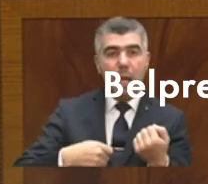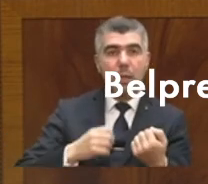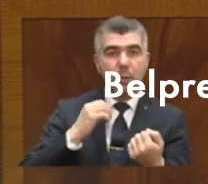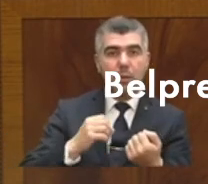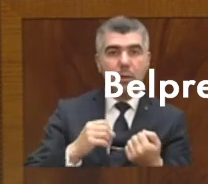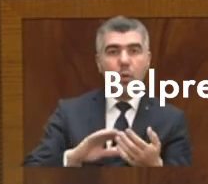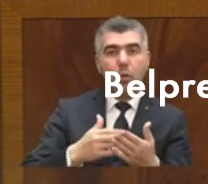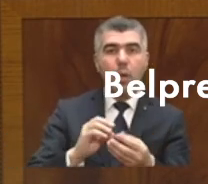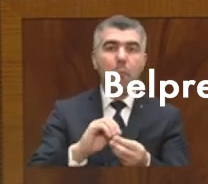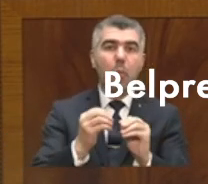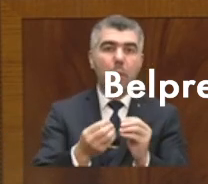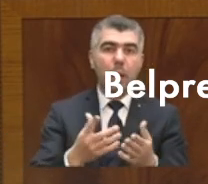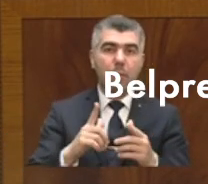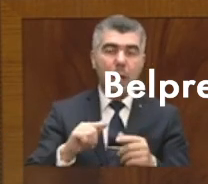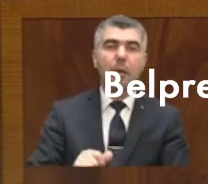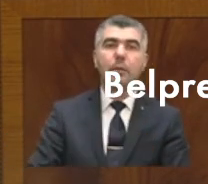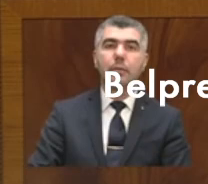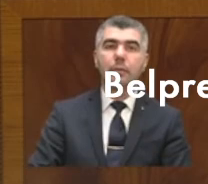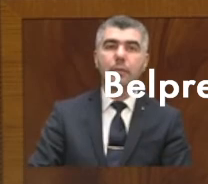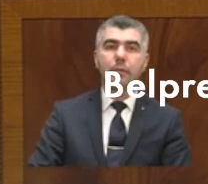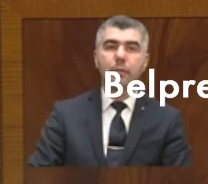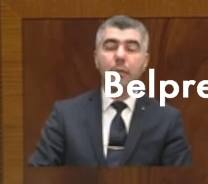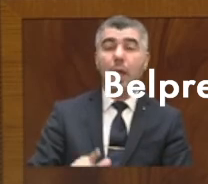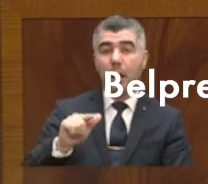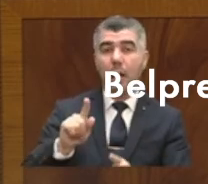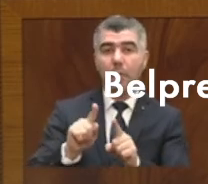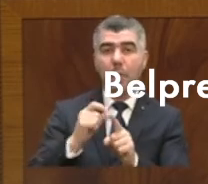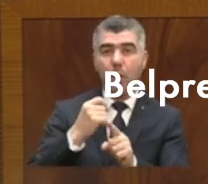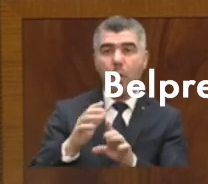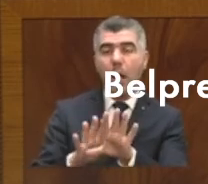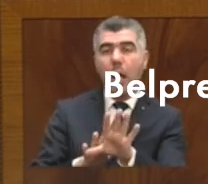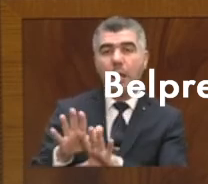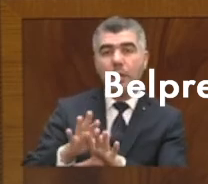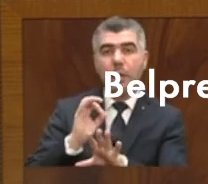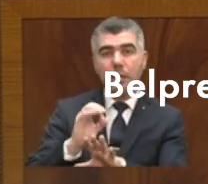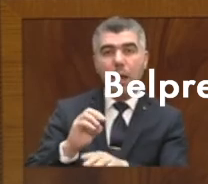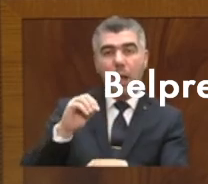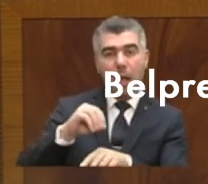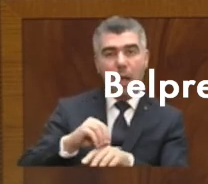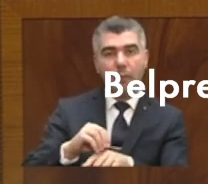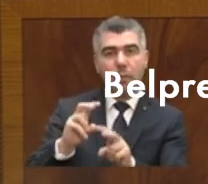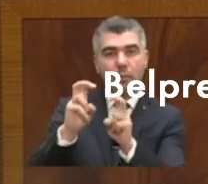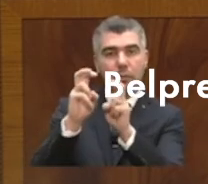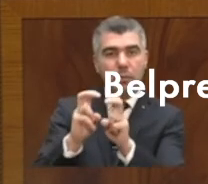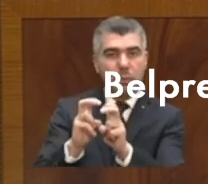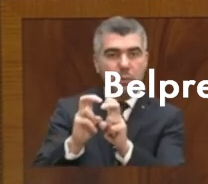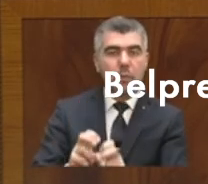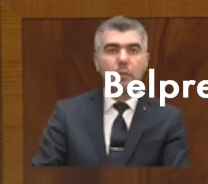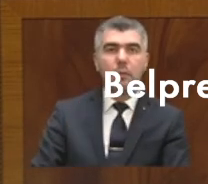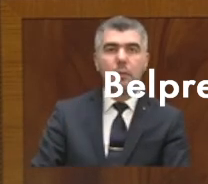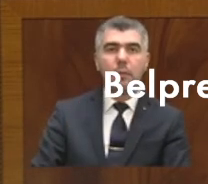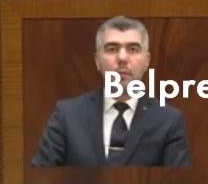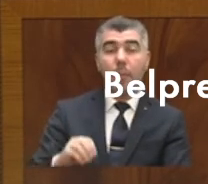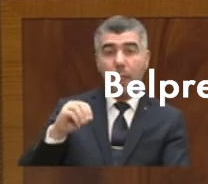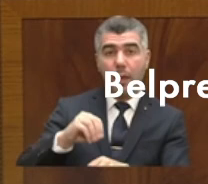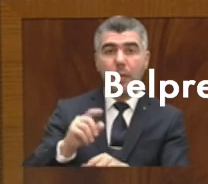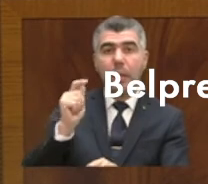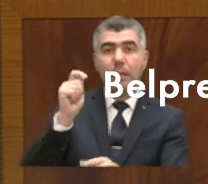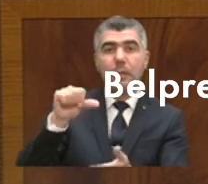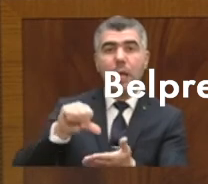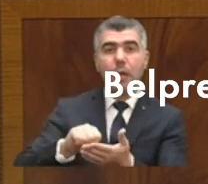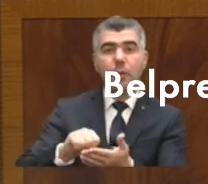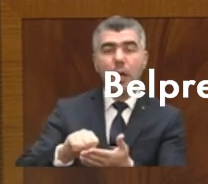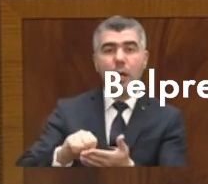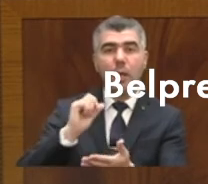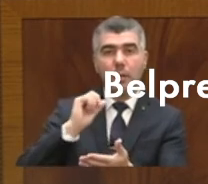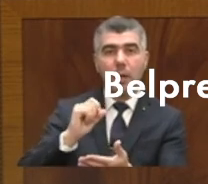اللي فيها اشكاليه. عندنا نظام ديال سوس ماسة اللي هو كذلك تعرفوا واحد التراجع كبير. عندنا نظام ديال طنجة الأصيلة